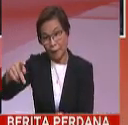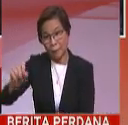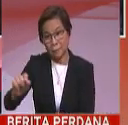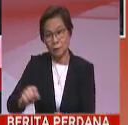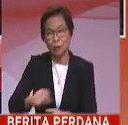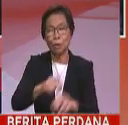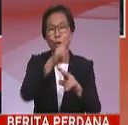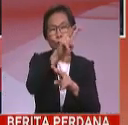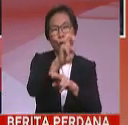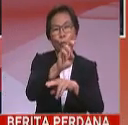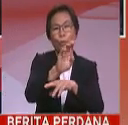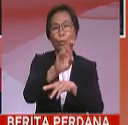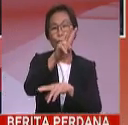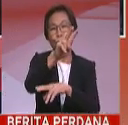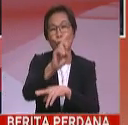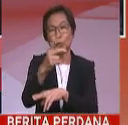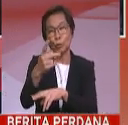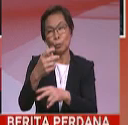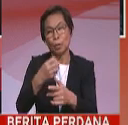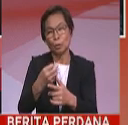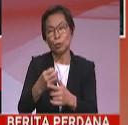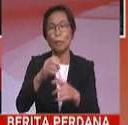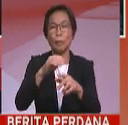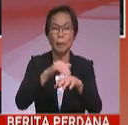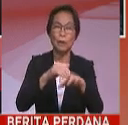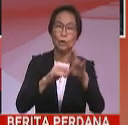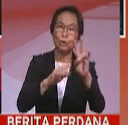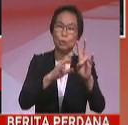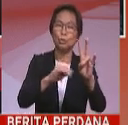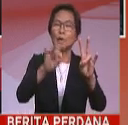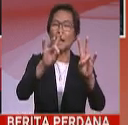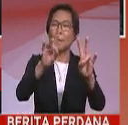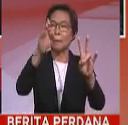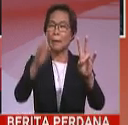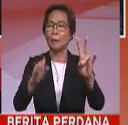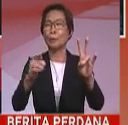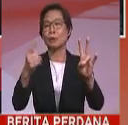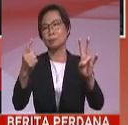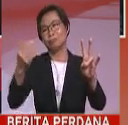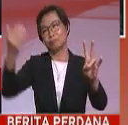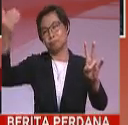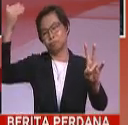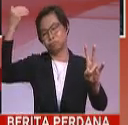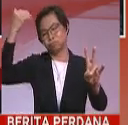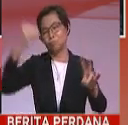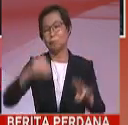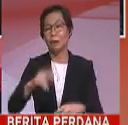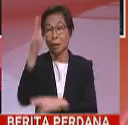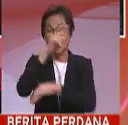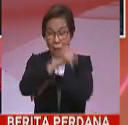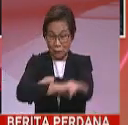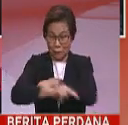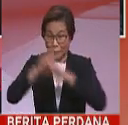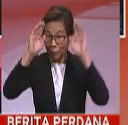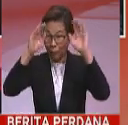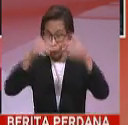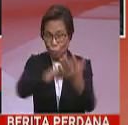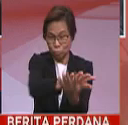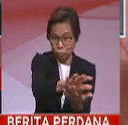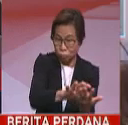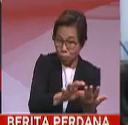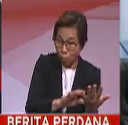waktu puncak pada kira-kira 7 atau 8 hari bulan dulu. Dan yang difahamkan kerajaan negeri telah